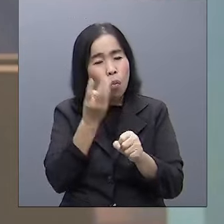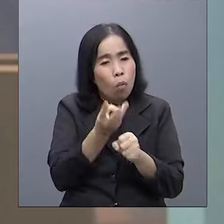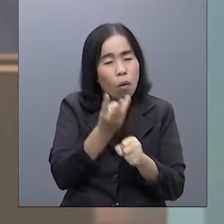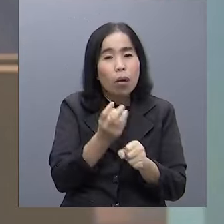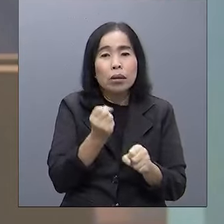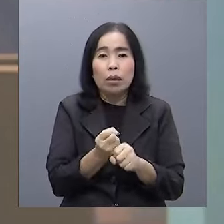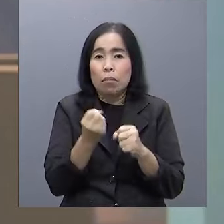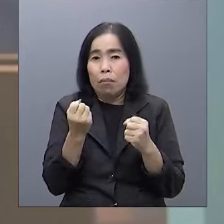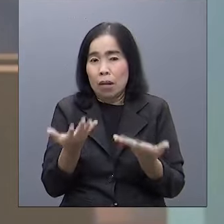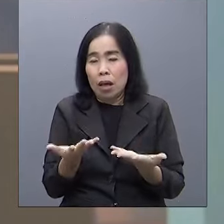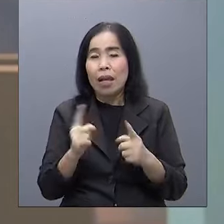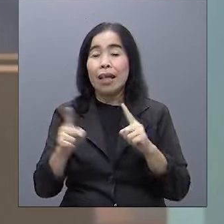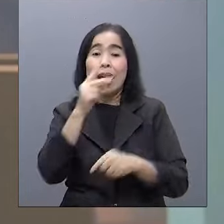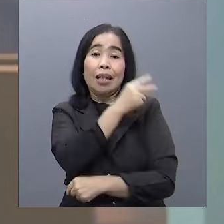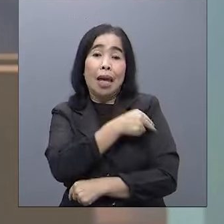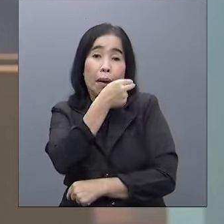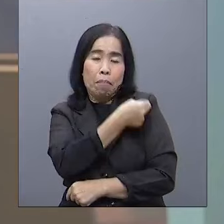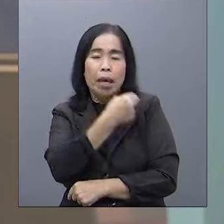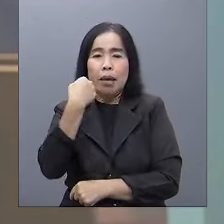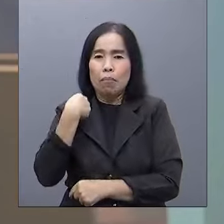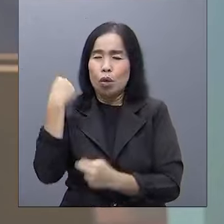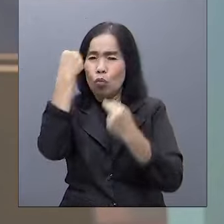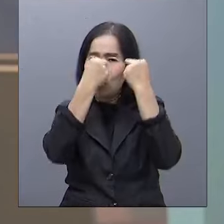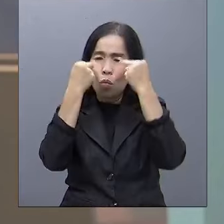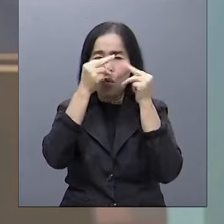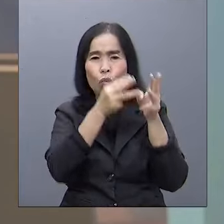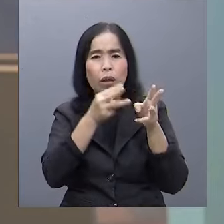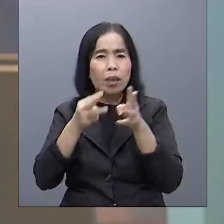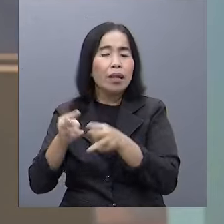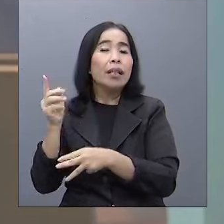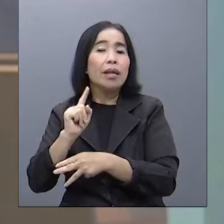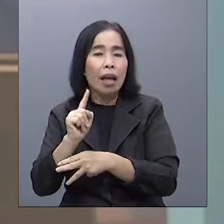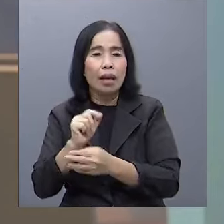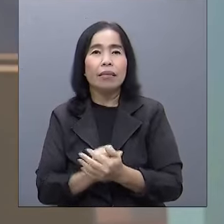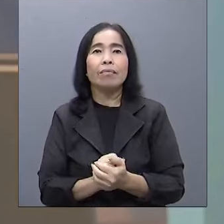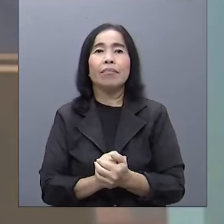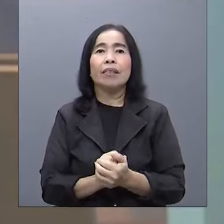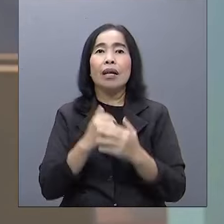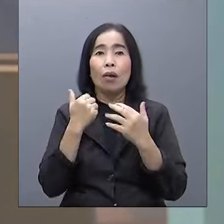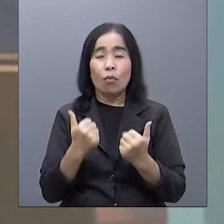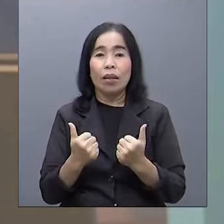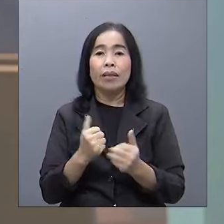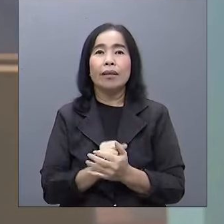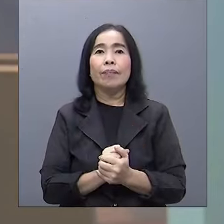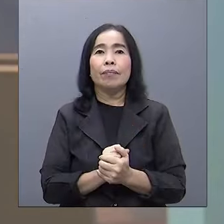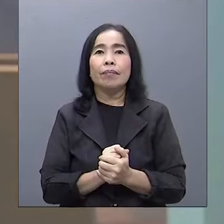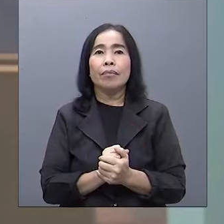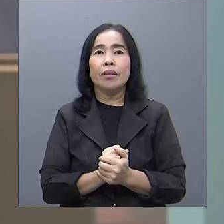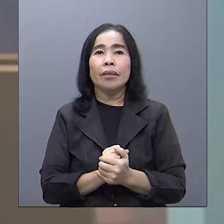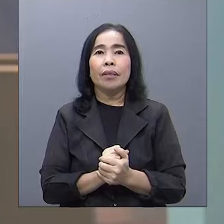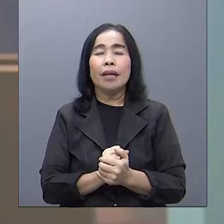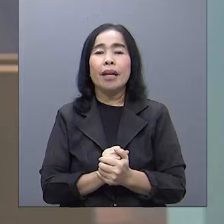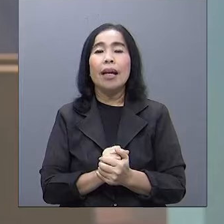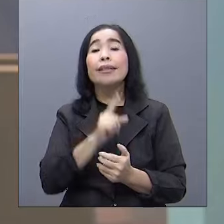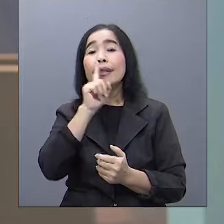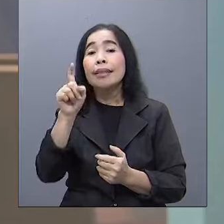ำคัญในการแพทย์เนี่ยเขาจะมีการตรวจพบได้อย่างไรถึงภาวะบุญในตาเสื่อมนะคะคุณผู้ชมวันนี้ค่ะไปฟังคำตอบจากนายแ